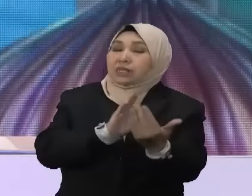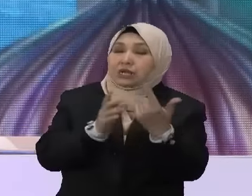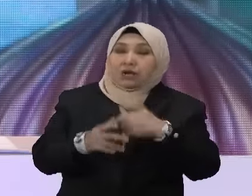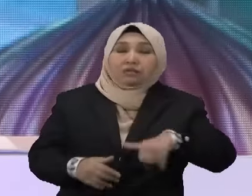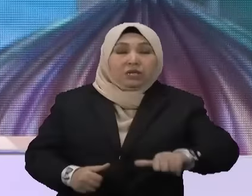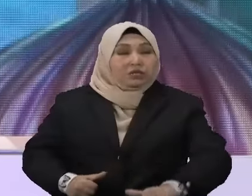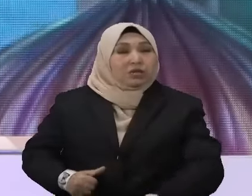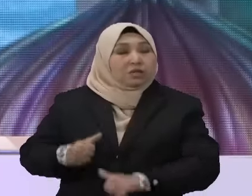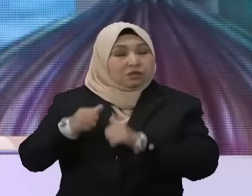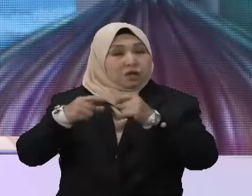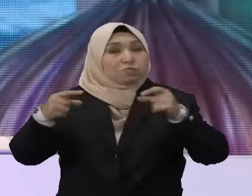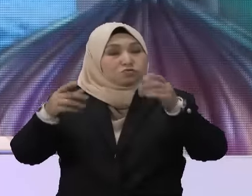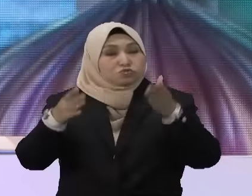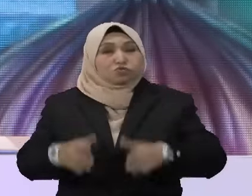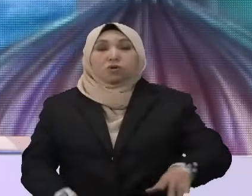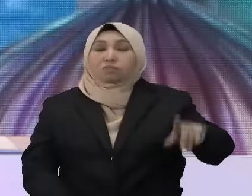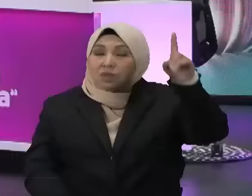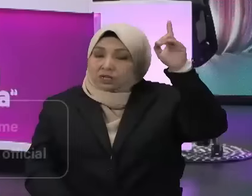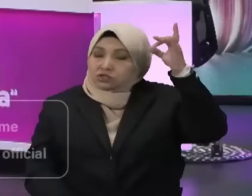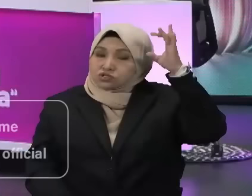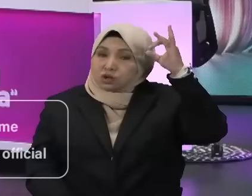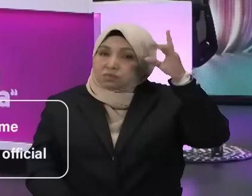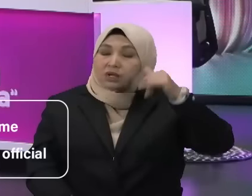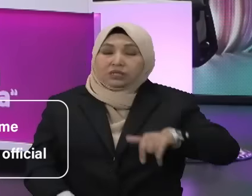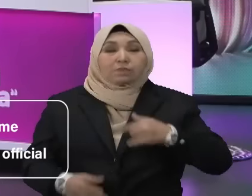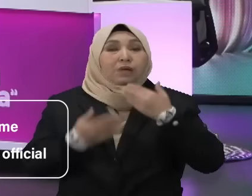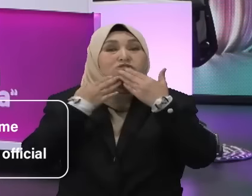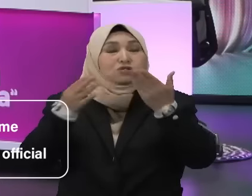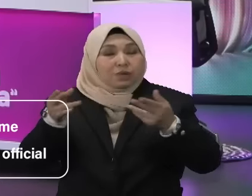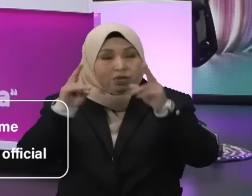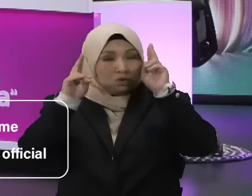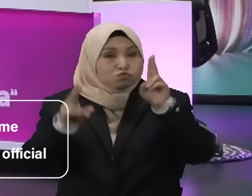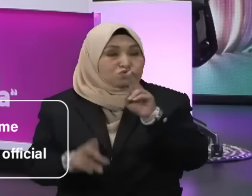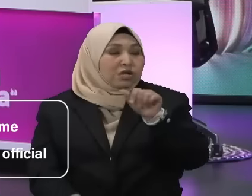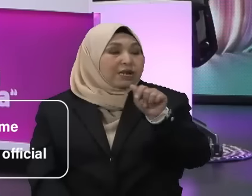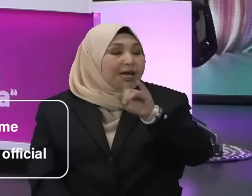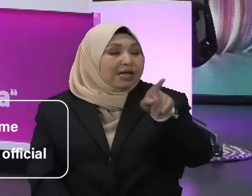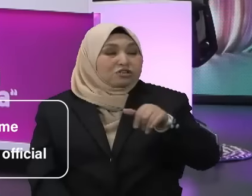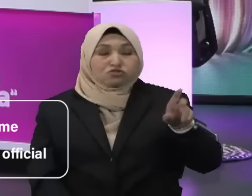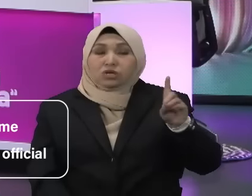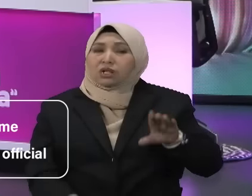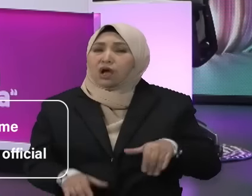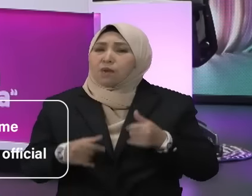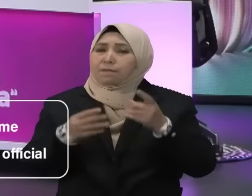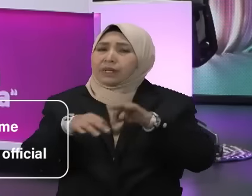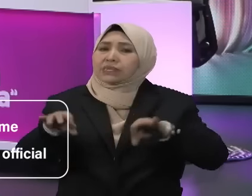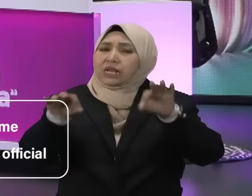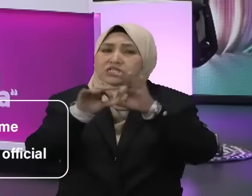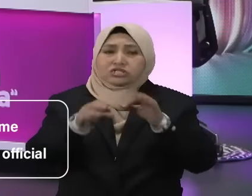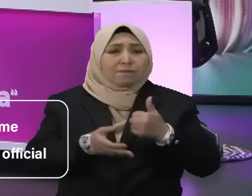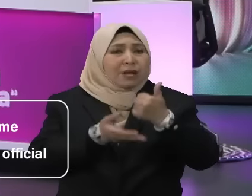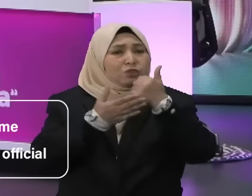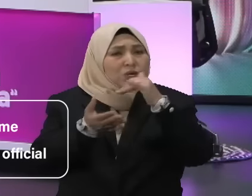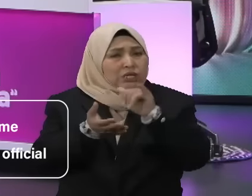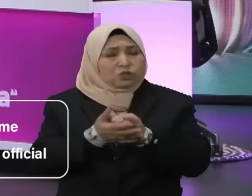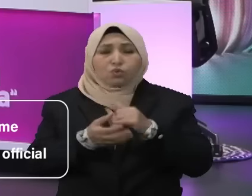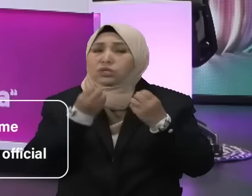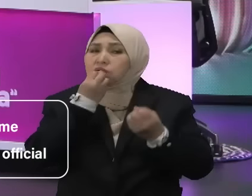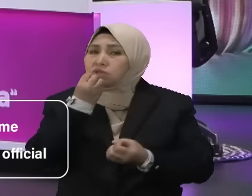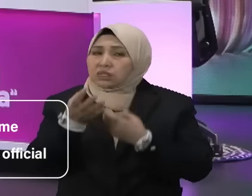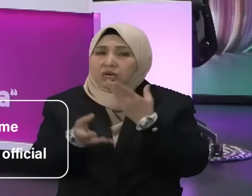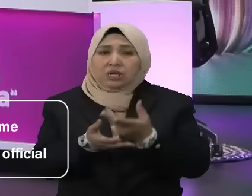tentera musuh Allah ketika itu. InsyaAllah. Ya, terima kasih diucapkan kepada Ustaz Aizat menjelaskan betapa pentingnya bantuan itu